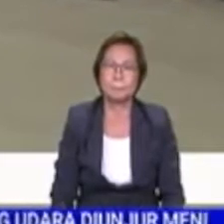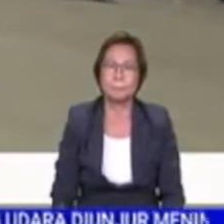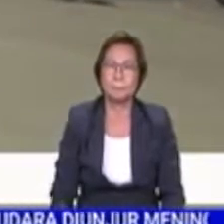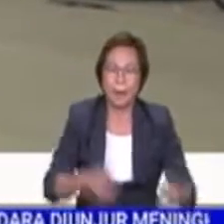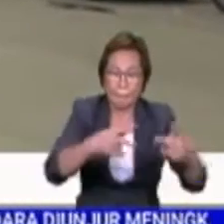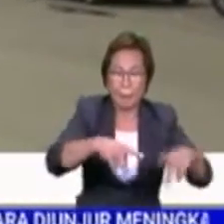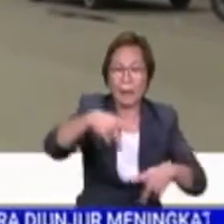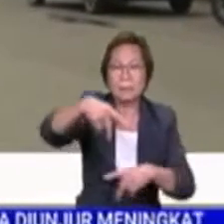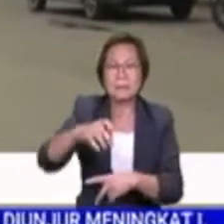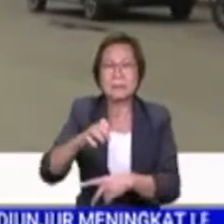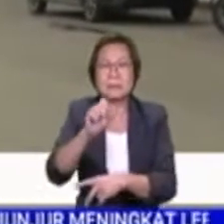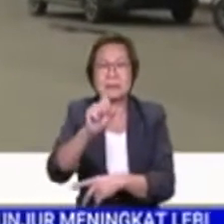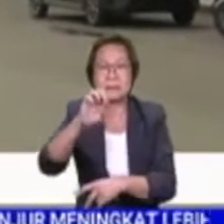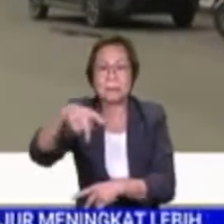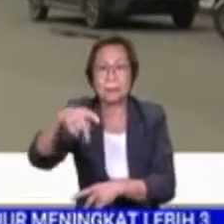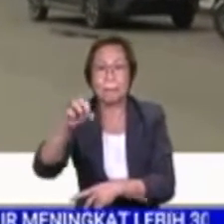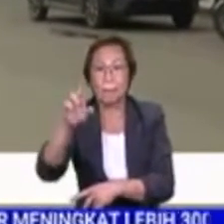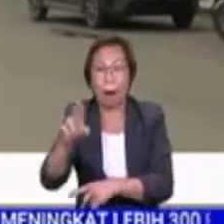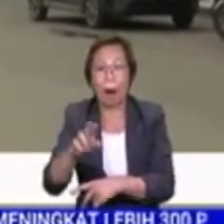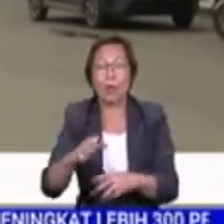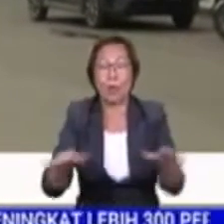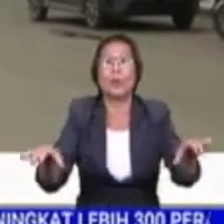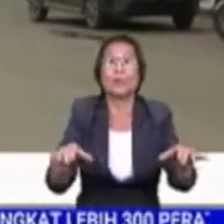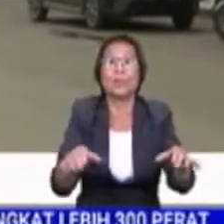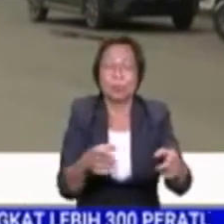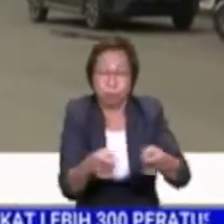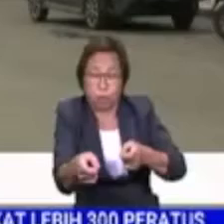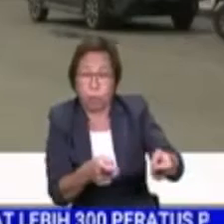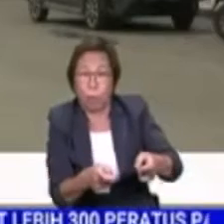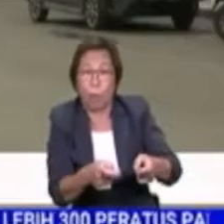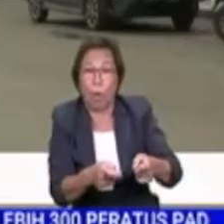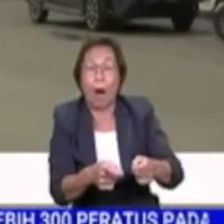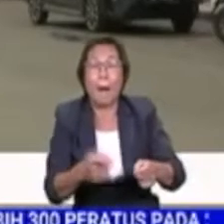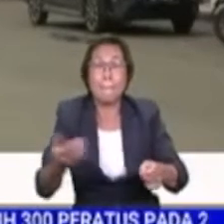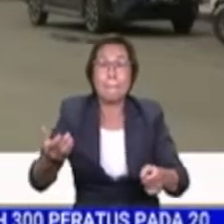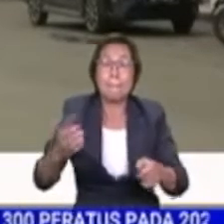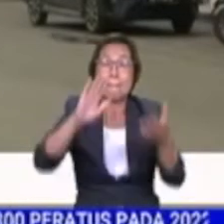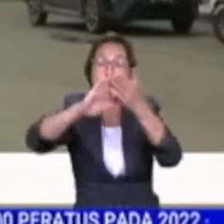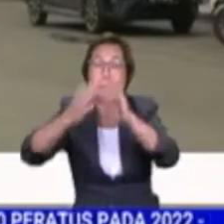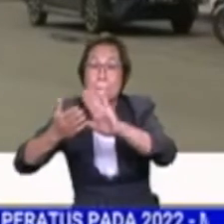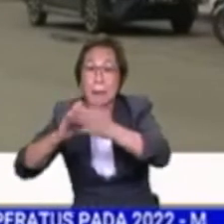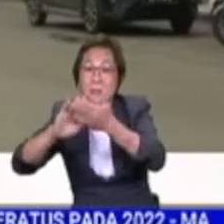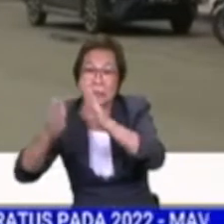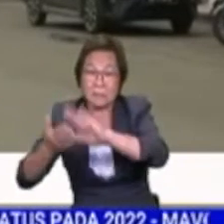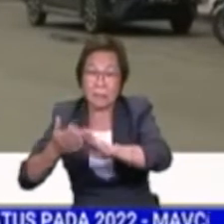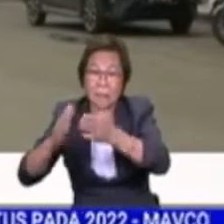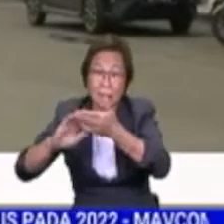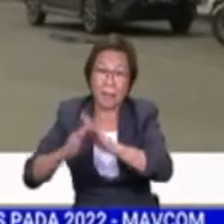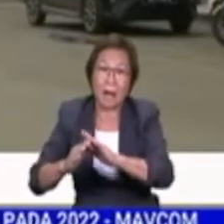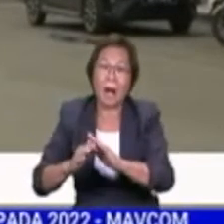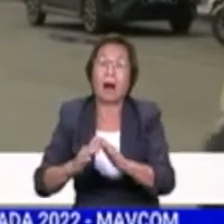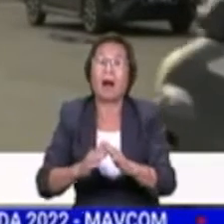Pekan Sepauh yang diwujudkan oleh masyarakat Cina Hakka pada 1946 yang mana ketika ini dapat dilihat pada